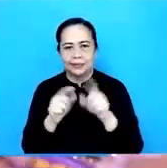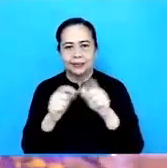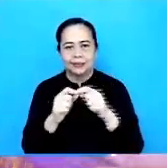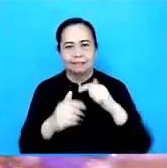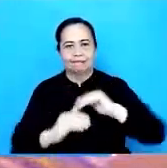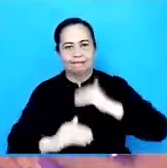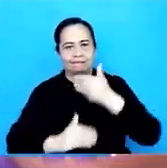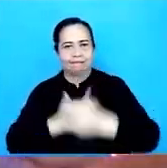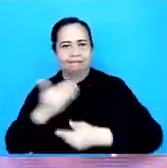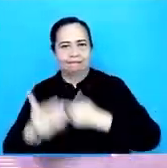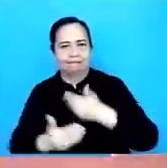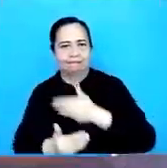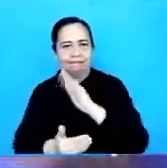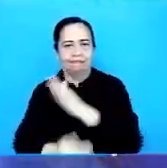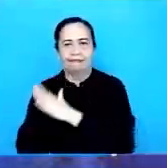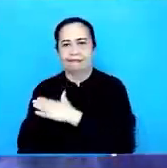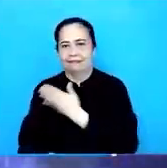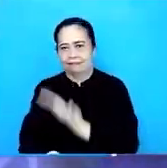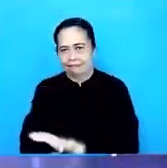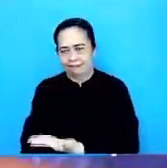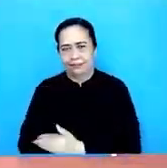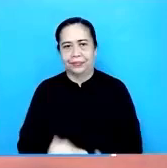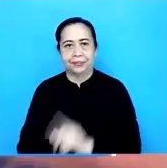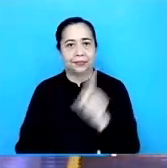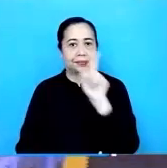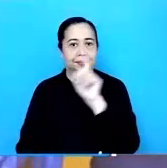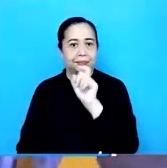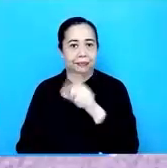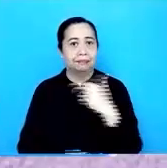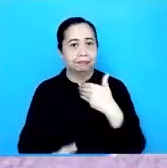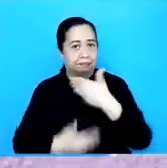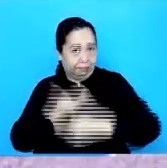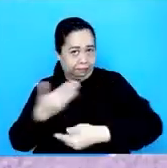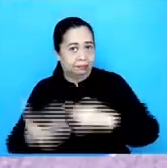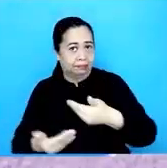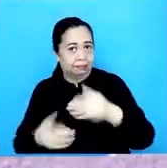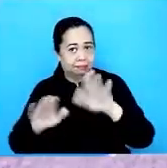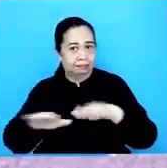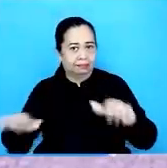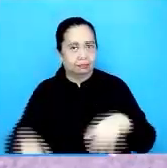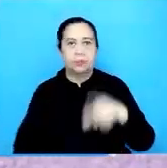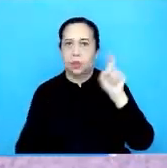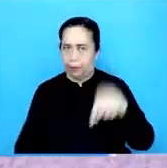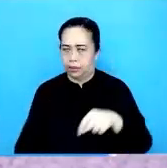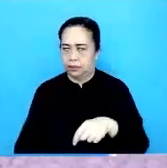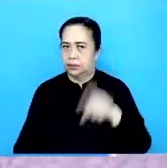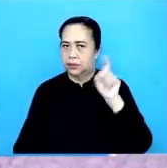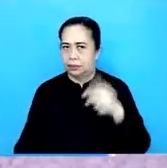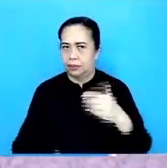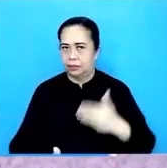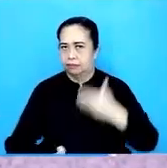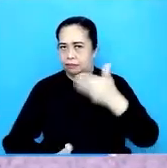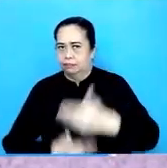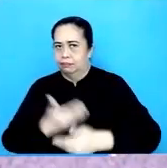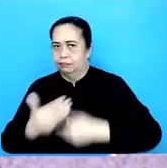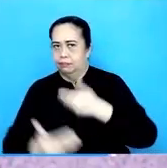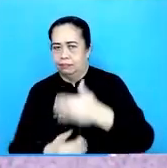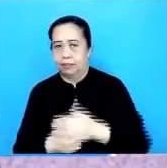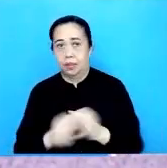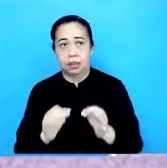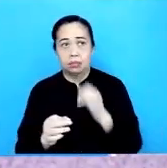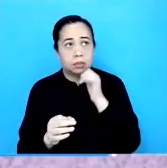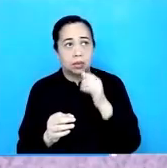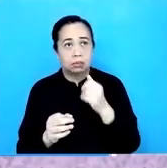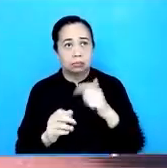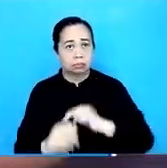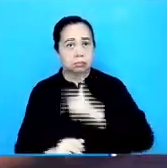ito sa kanilang mga anak. Ang tanong ngayon, na ipapasa niyo ba sa mga bata? Dapat. Dapat ipasa. Kasi pag hindi namin